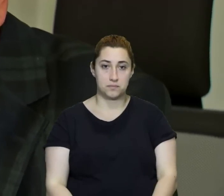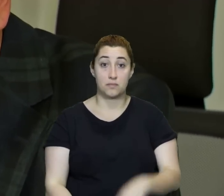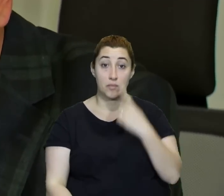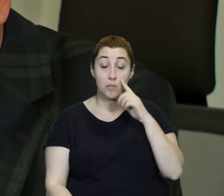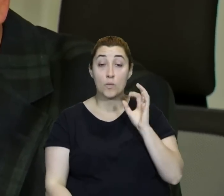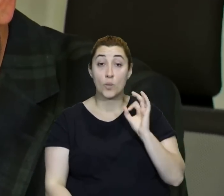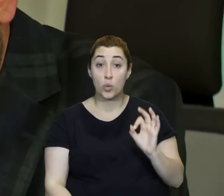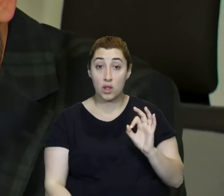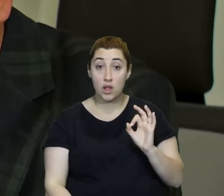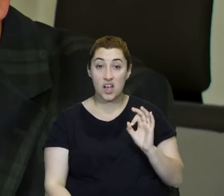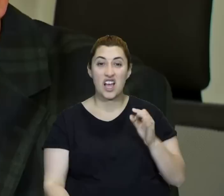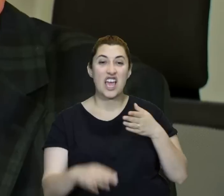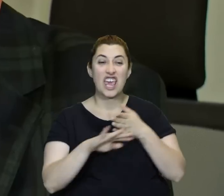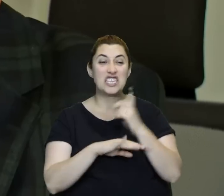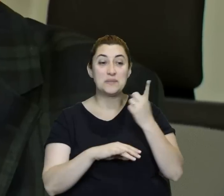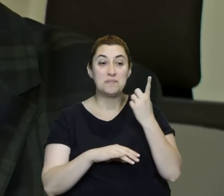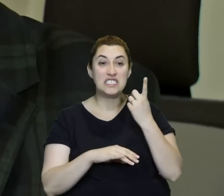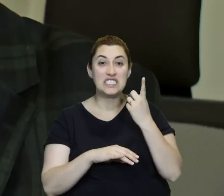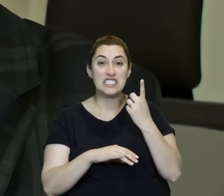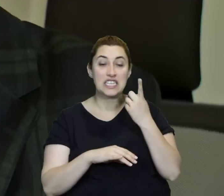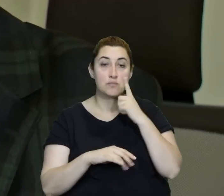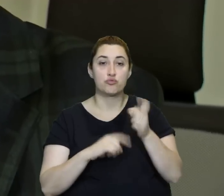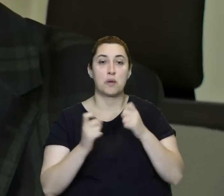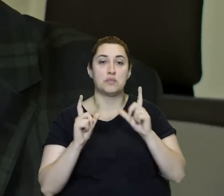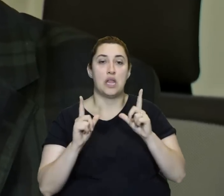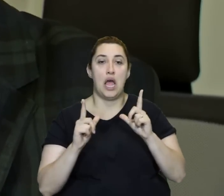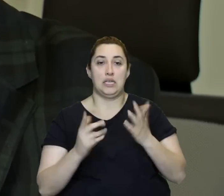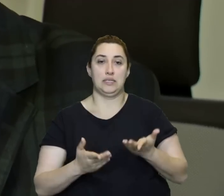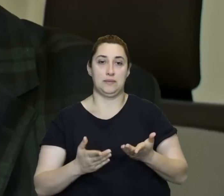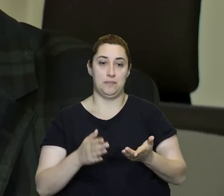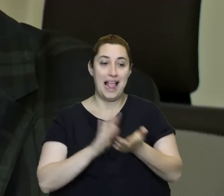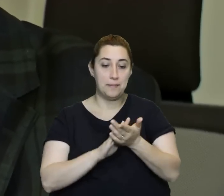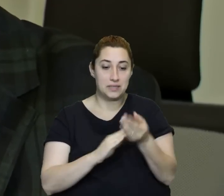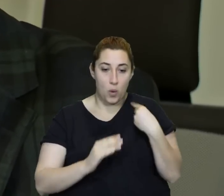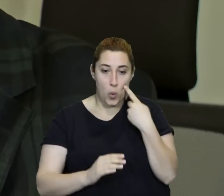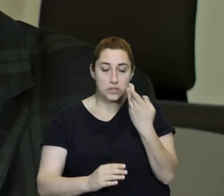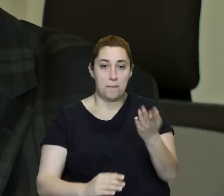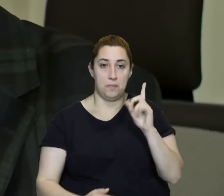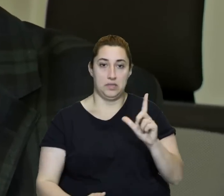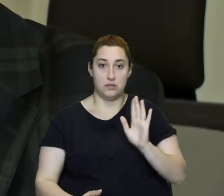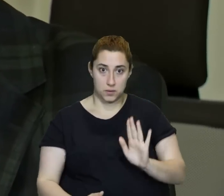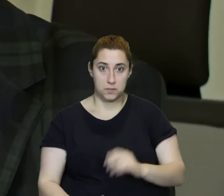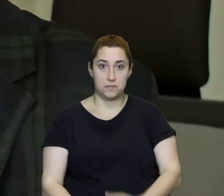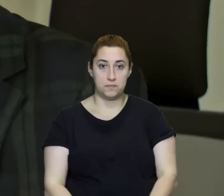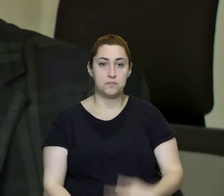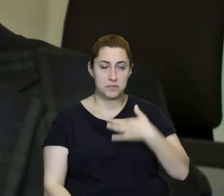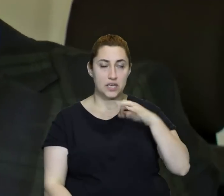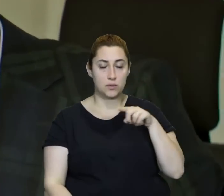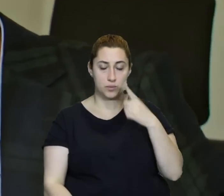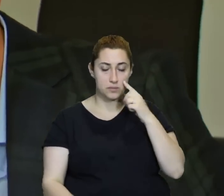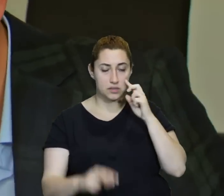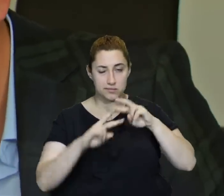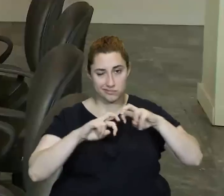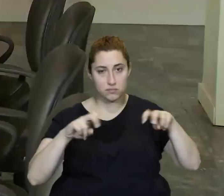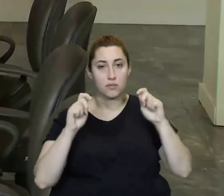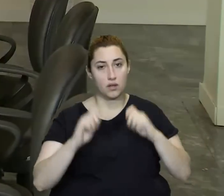Bak, mutlaka gerçek bir delil bulmalıyız. Somut bir delil. Hı hı. Tamam, ben şimdi bunları